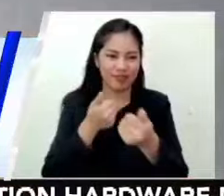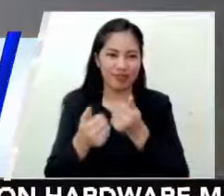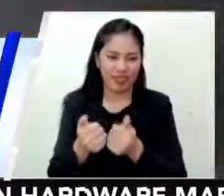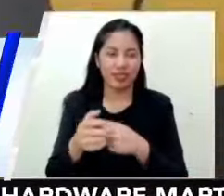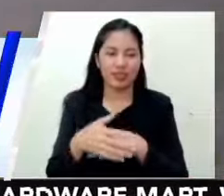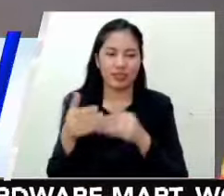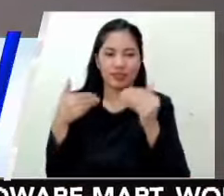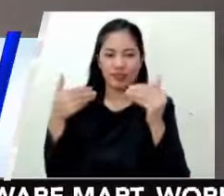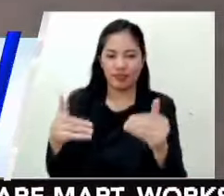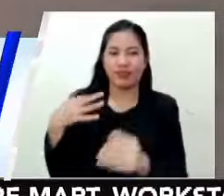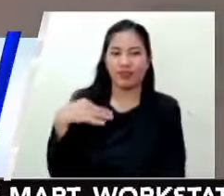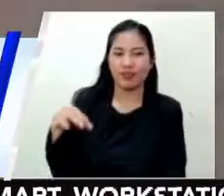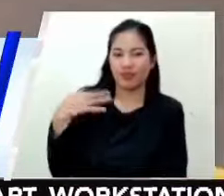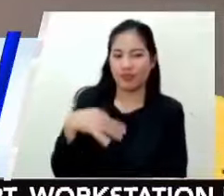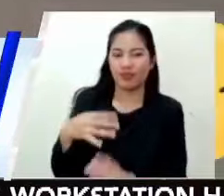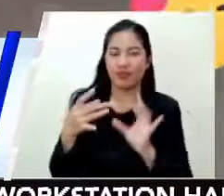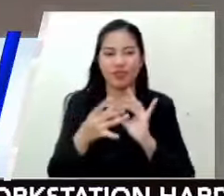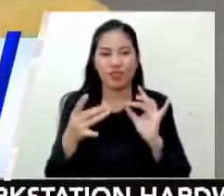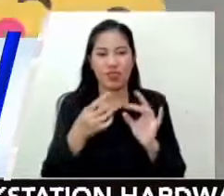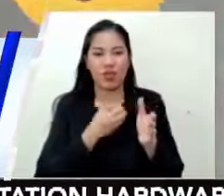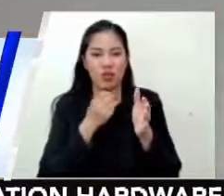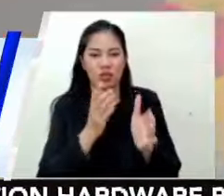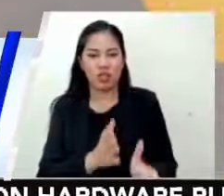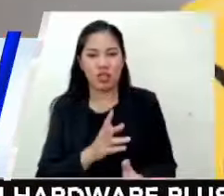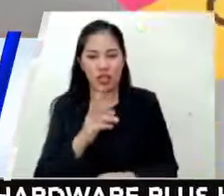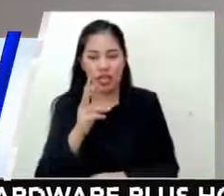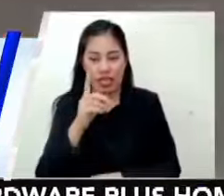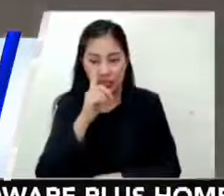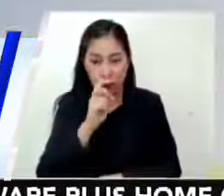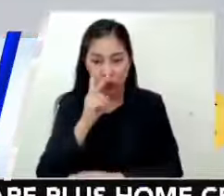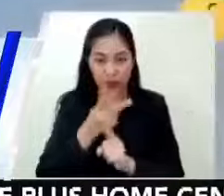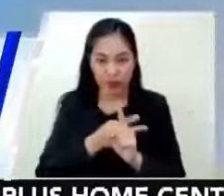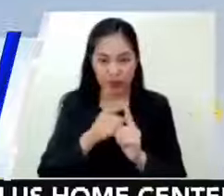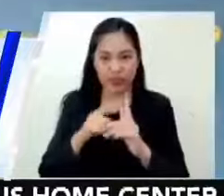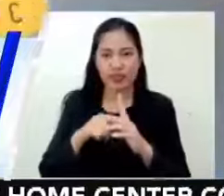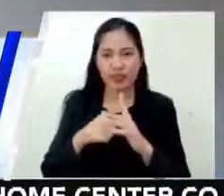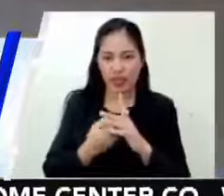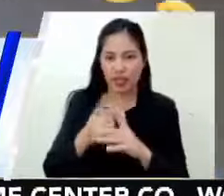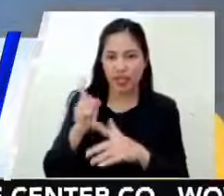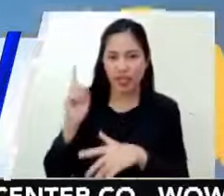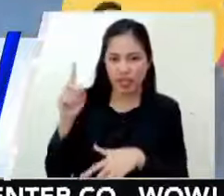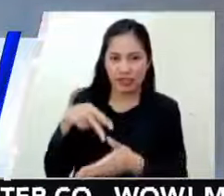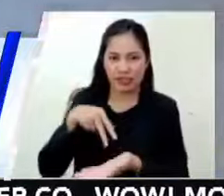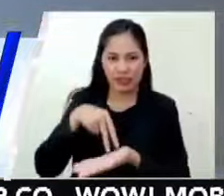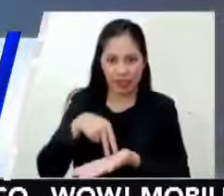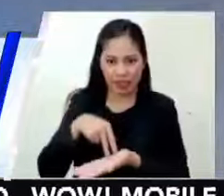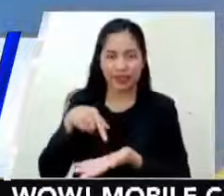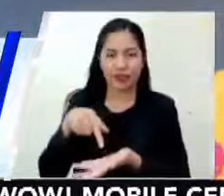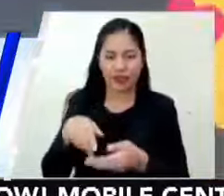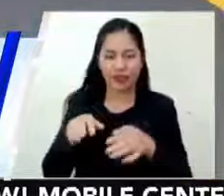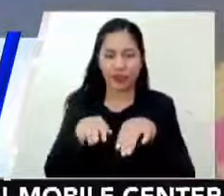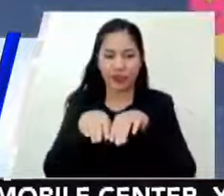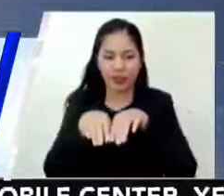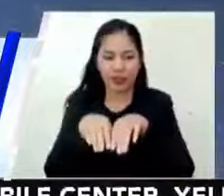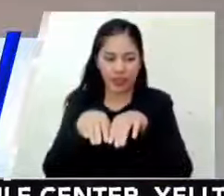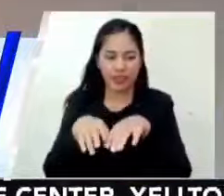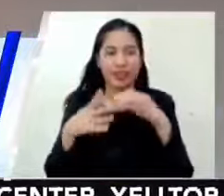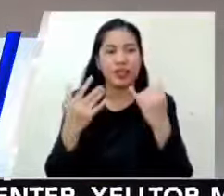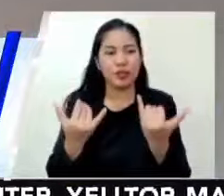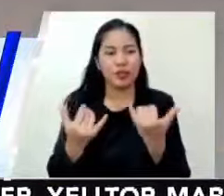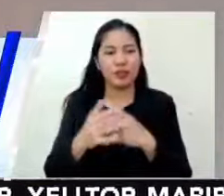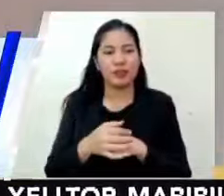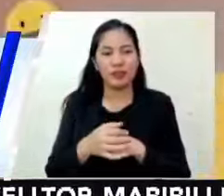Kwento ng owner na si Leonardo, 2 months old si Hilux nang simula ng ganitong paglalakad. Eh, simula noon, anirampa na ang aso sa loob